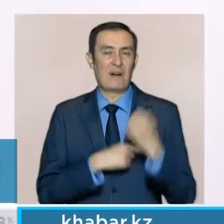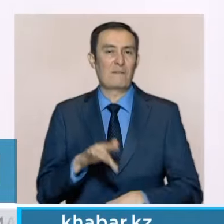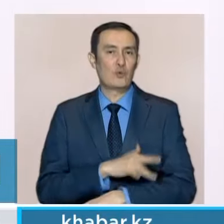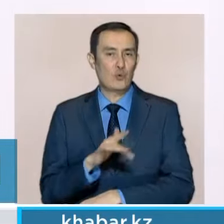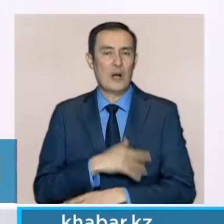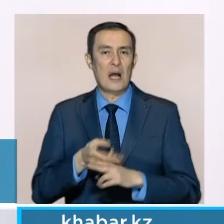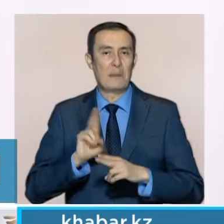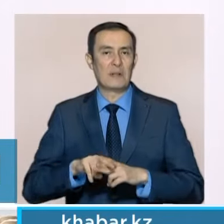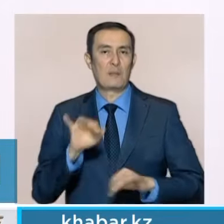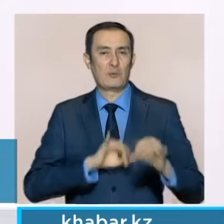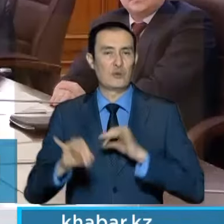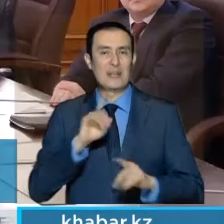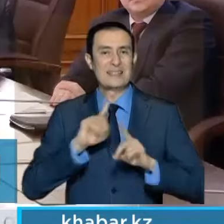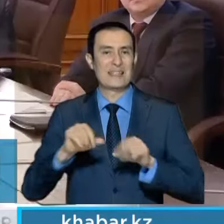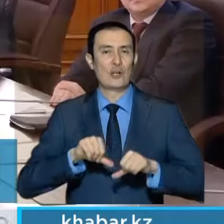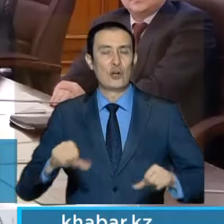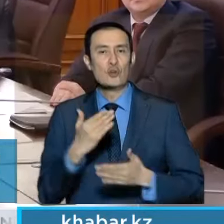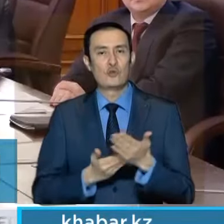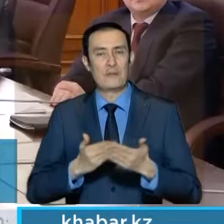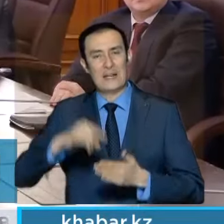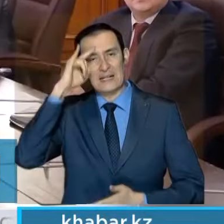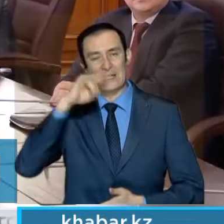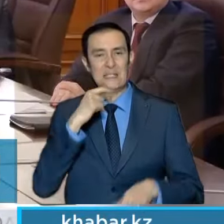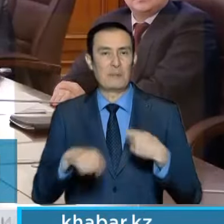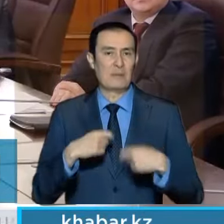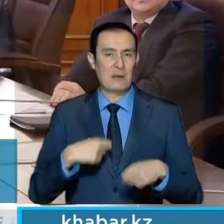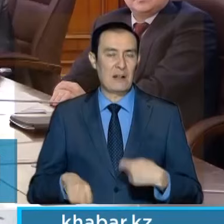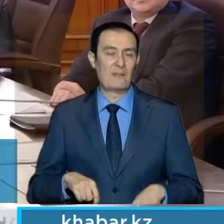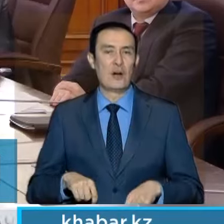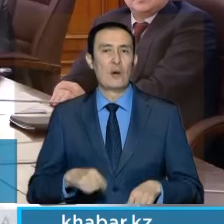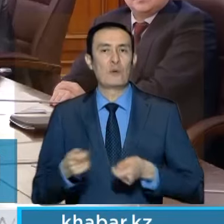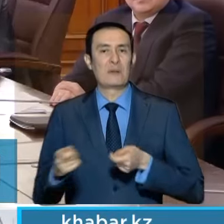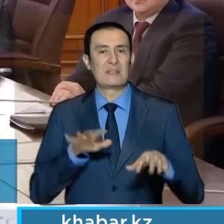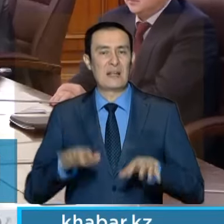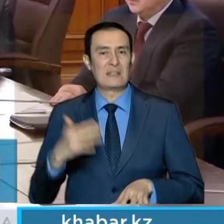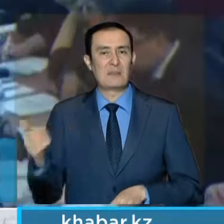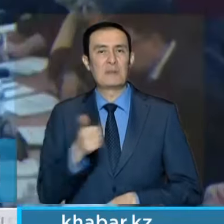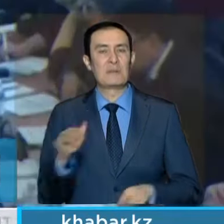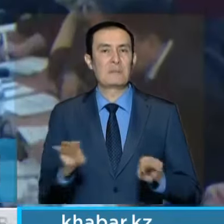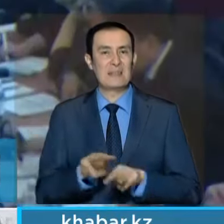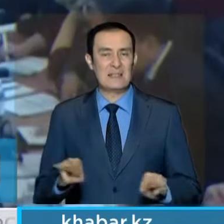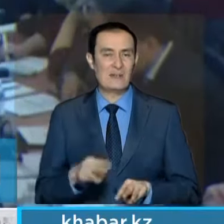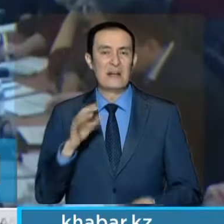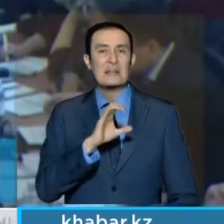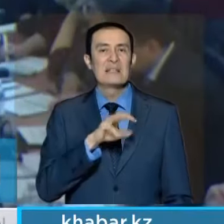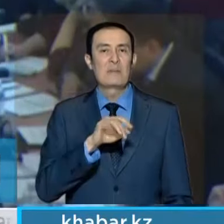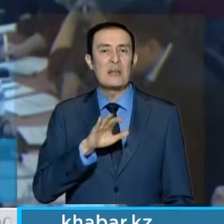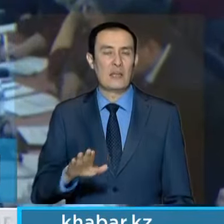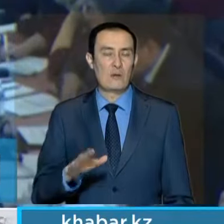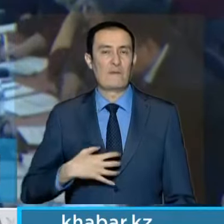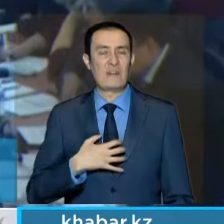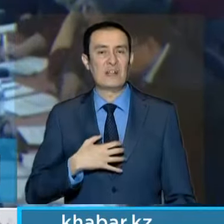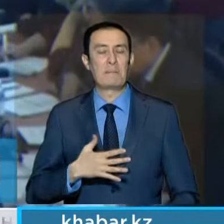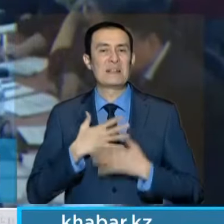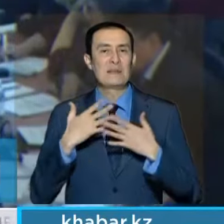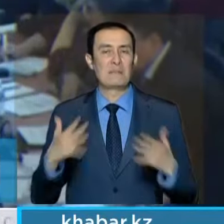услуг об этом говорили на заседании совета отечественных предпринимателей под председательством премьер-министра по словам алихана смаилова важно